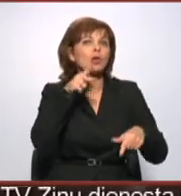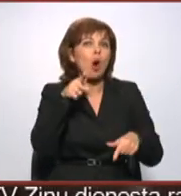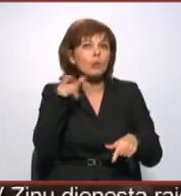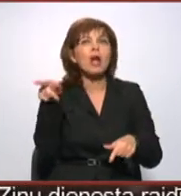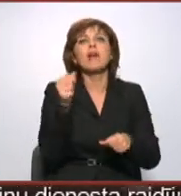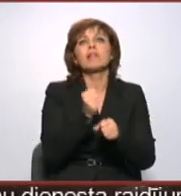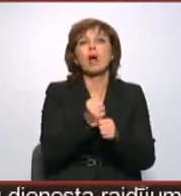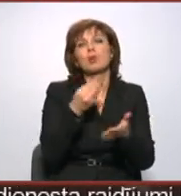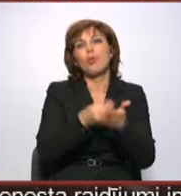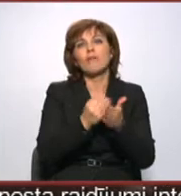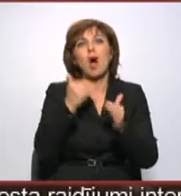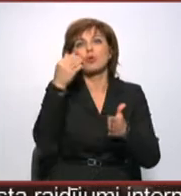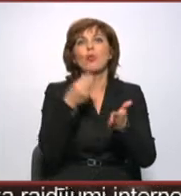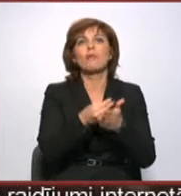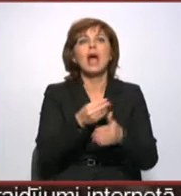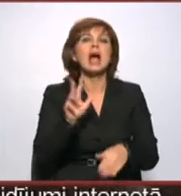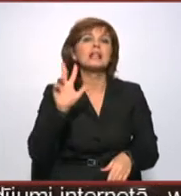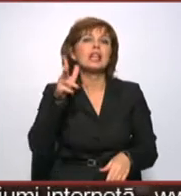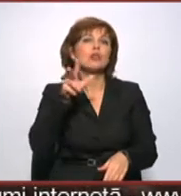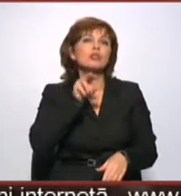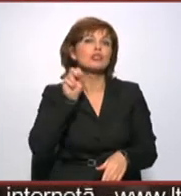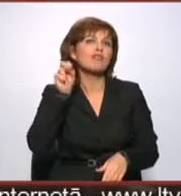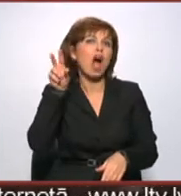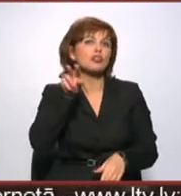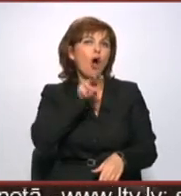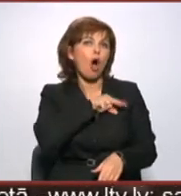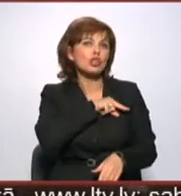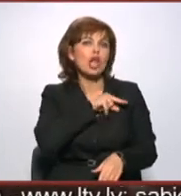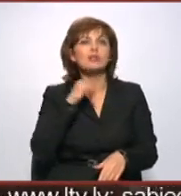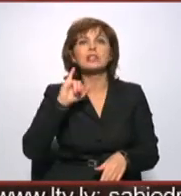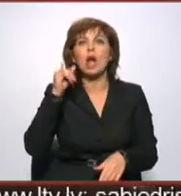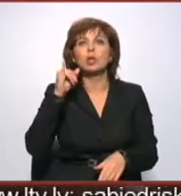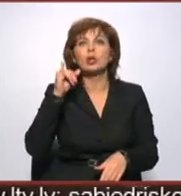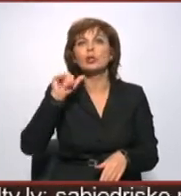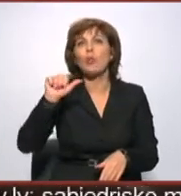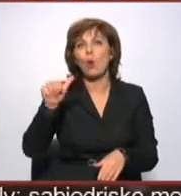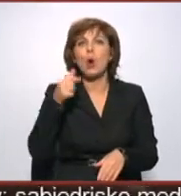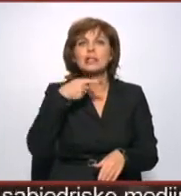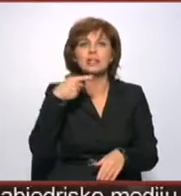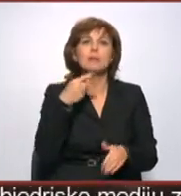triju zvaigžņu ordeņu zeltīto godazīmu par mūža ieguldījumu Latvijas kultūra vidē. Stāsta Latgales kolēģi.